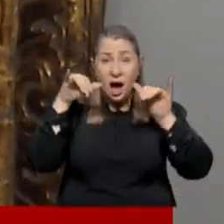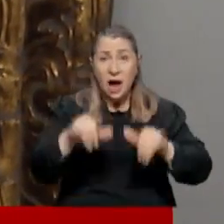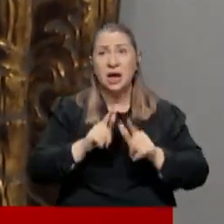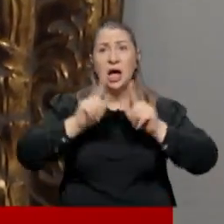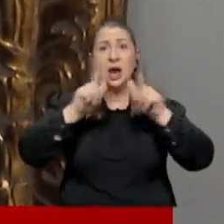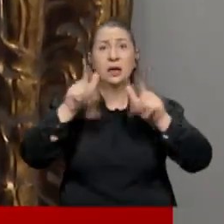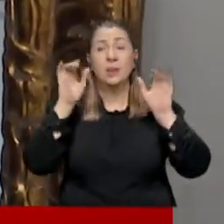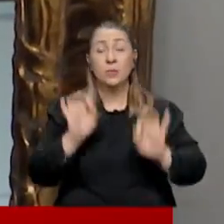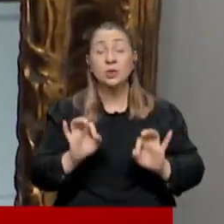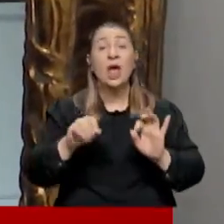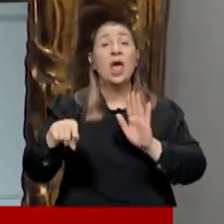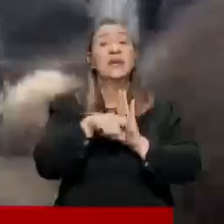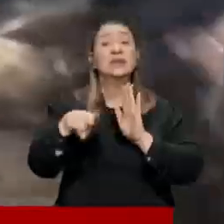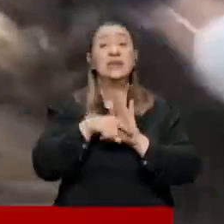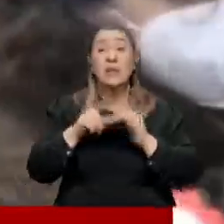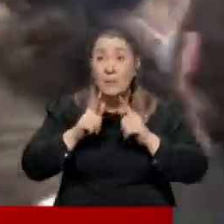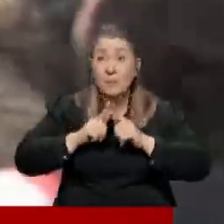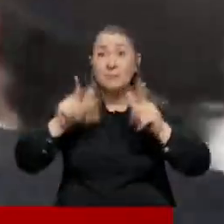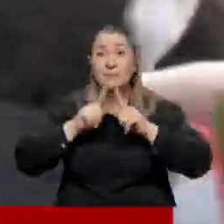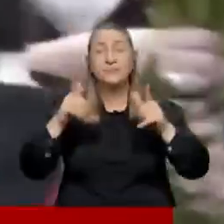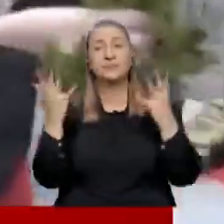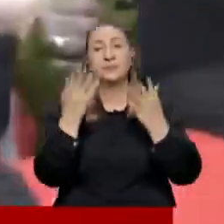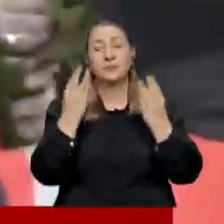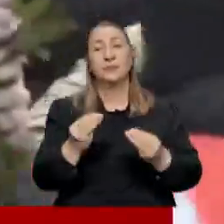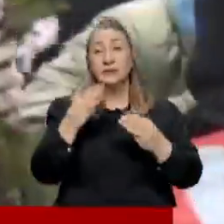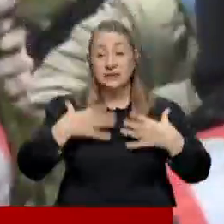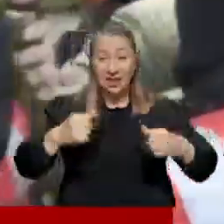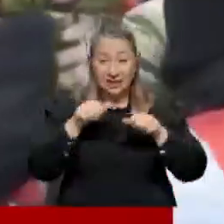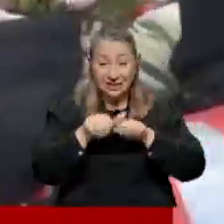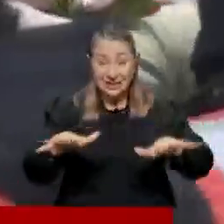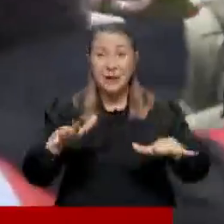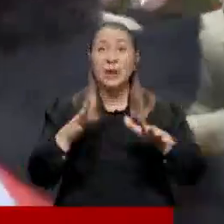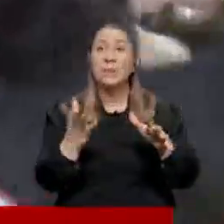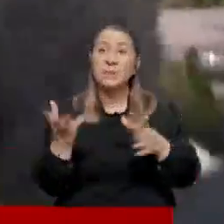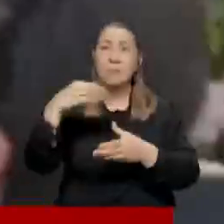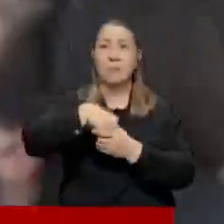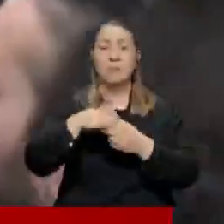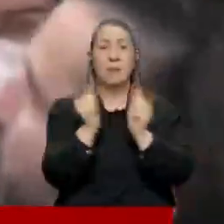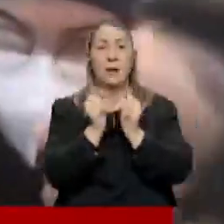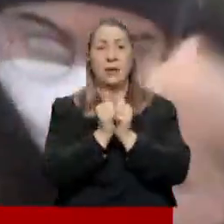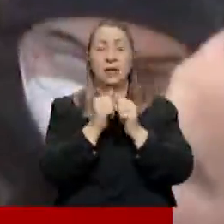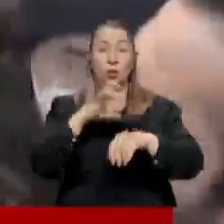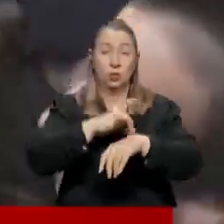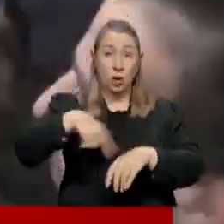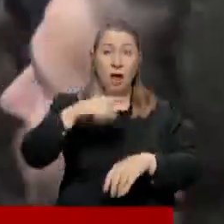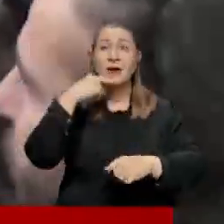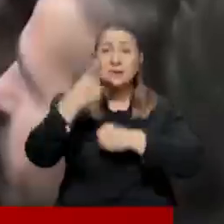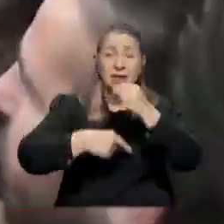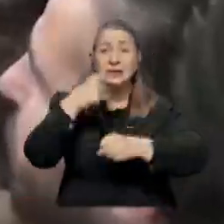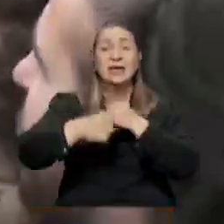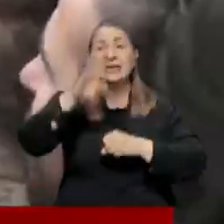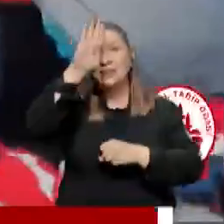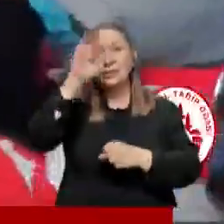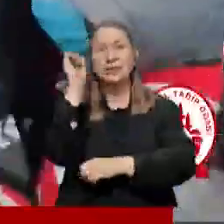haykırmayı yapıyoruz. Eksiklikleri haykırmak daha iyi bir sağlık sistemine kavuşmak için bir aradaydı hekimler. Her sene olduğu gibi